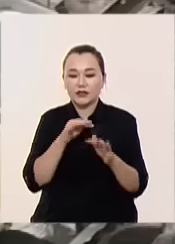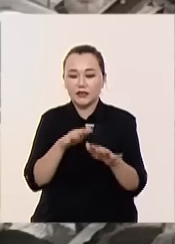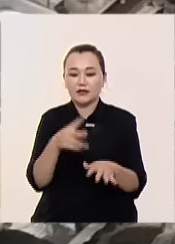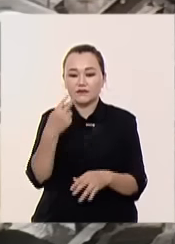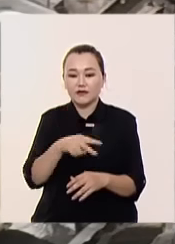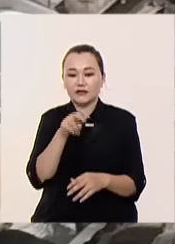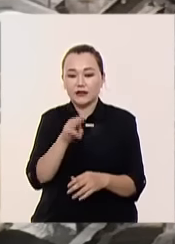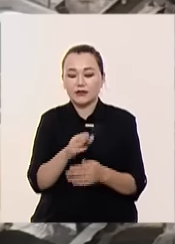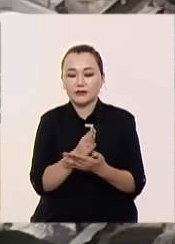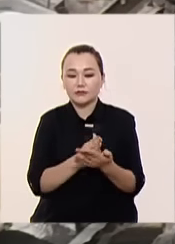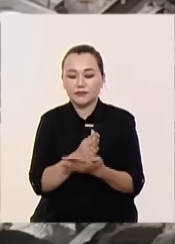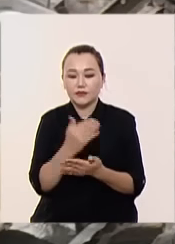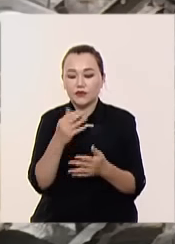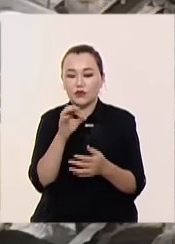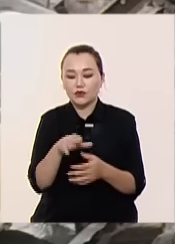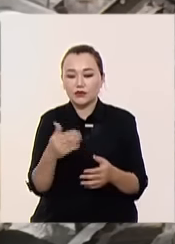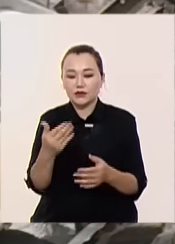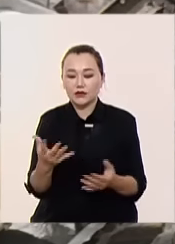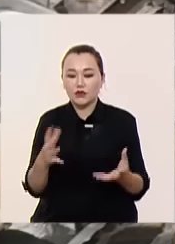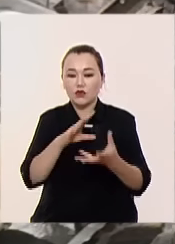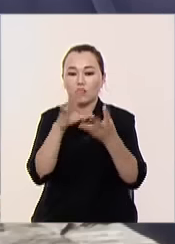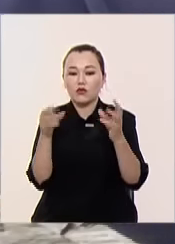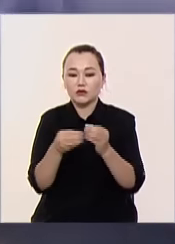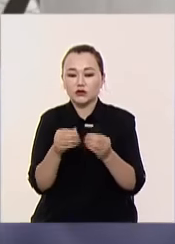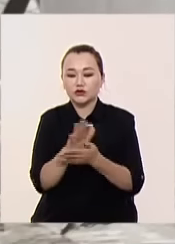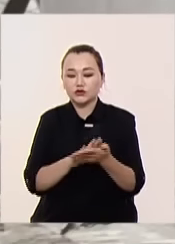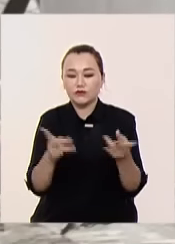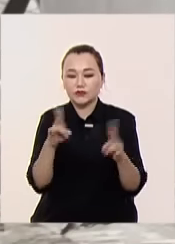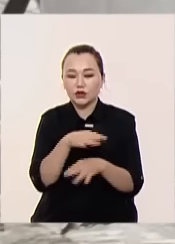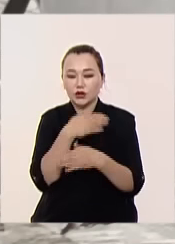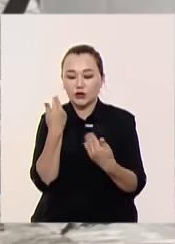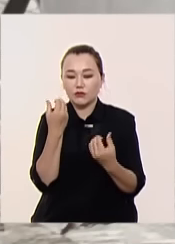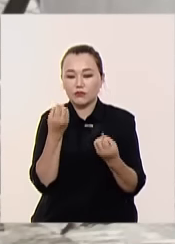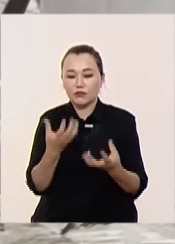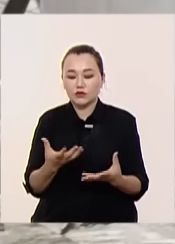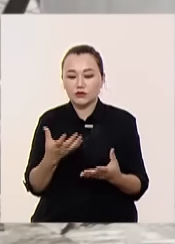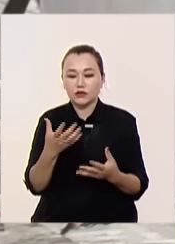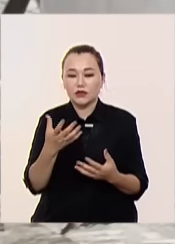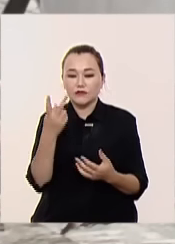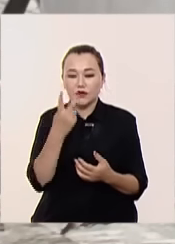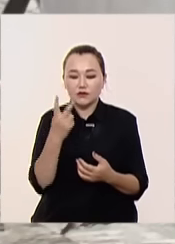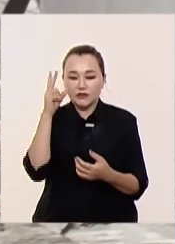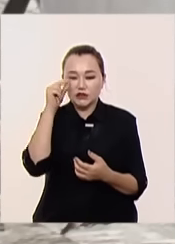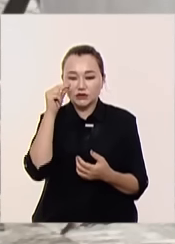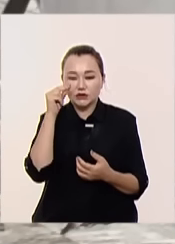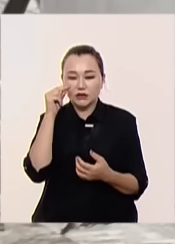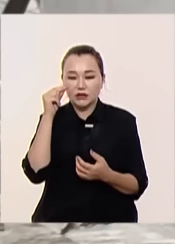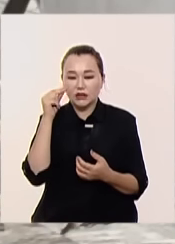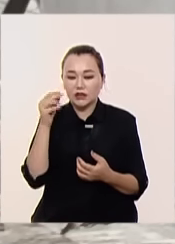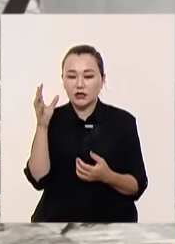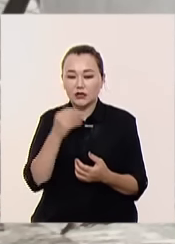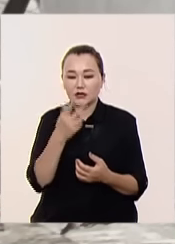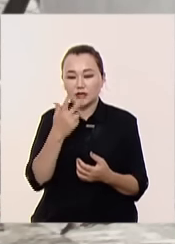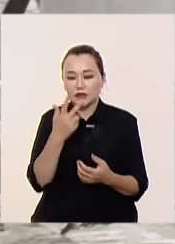лет. Теперь от его комплекса ничего не осталось. Ребята просто как раз накануне 2 числа вроде бы, или 3-го,